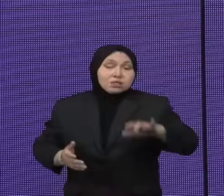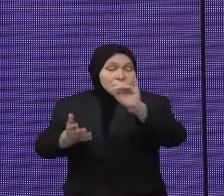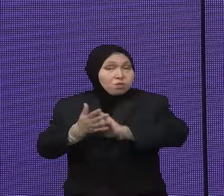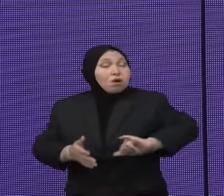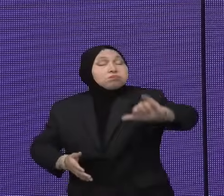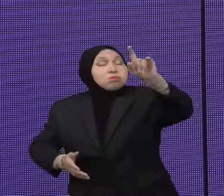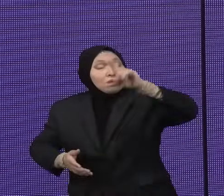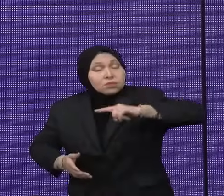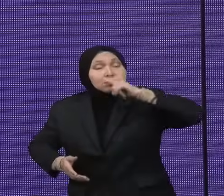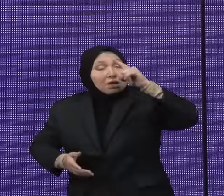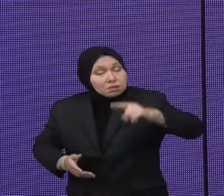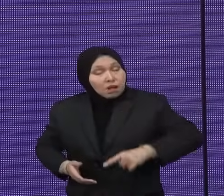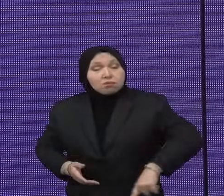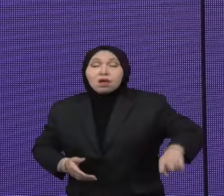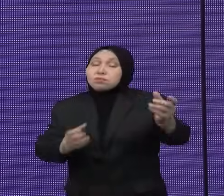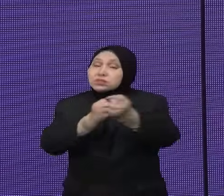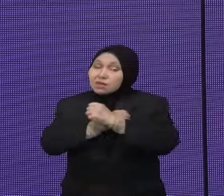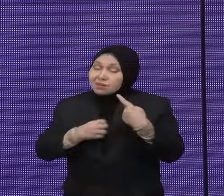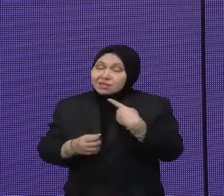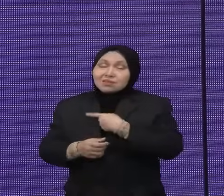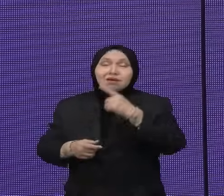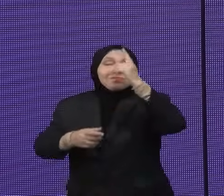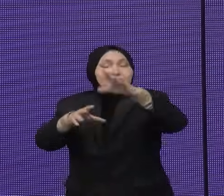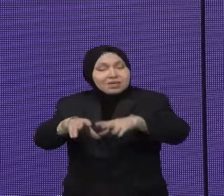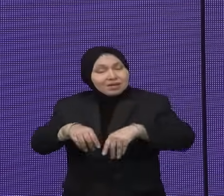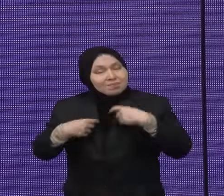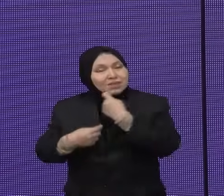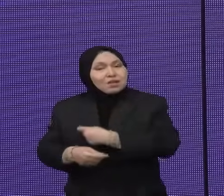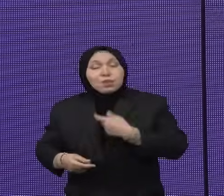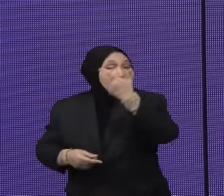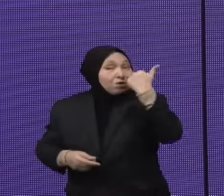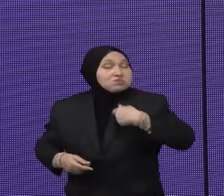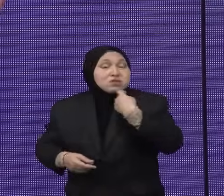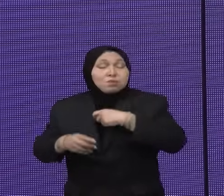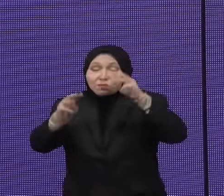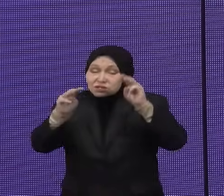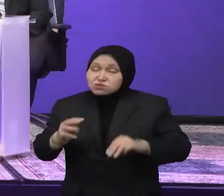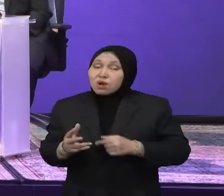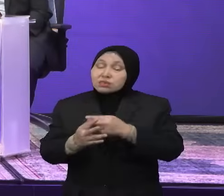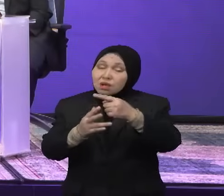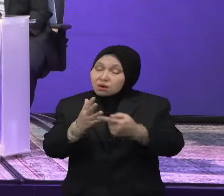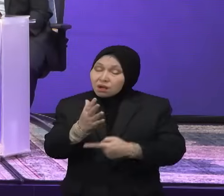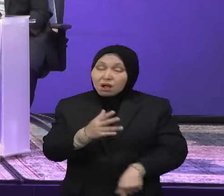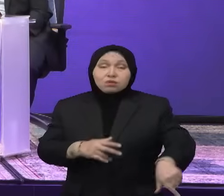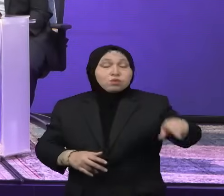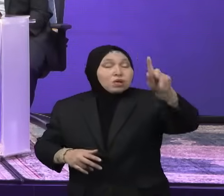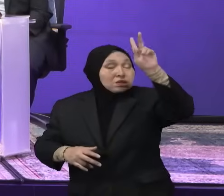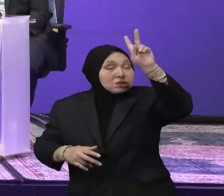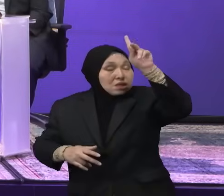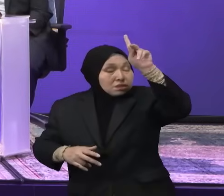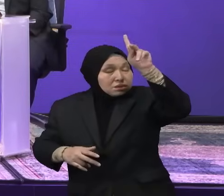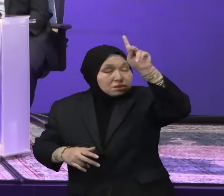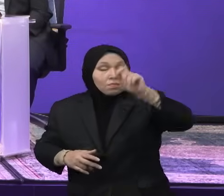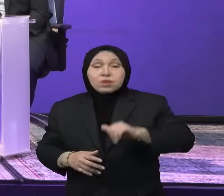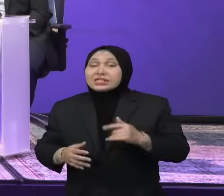Allah menyatakan, Allah menyayangi kita, Allah menerima taubat. Ya, kerana taubat manusia ini antara dua taubat Allah kan, ya. Bila Ibn